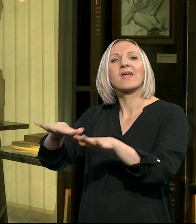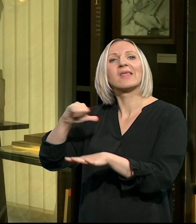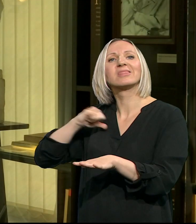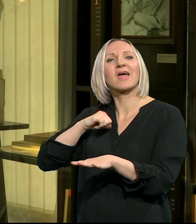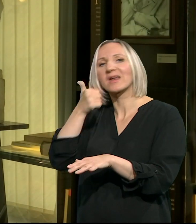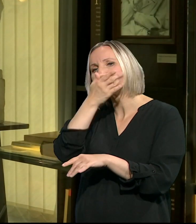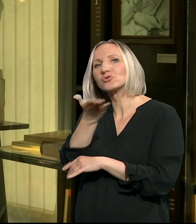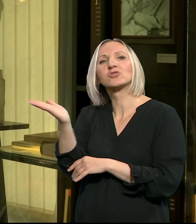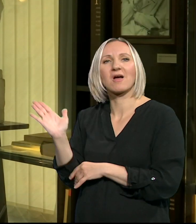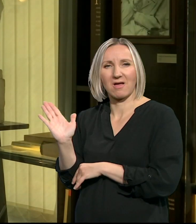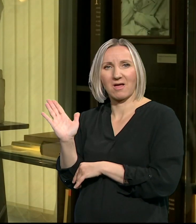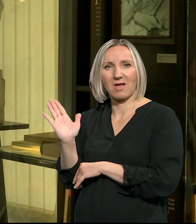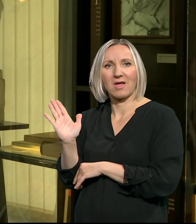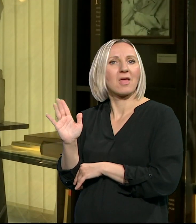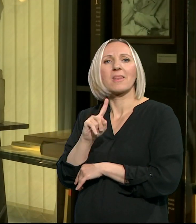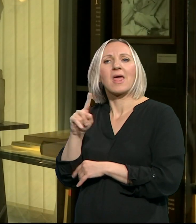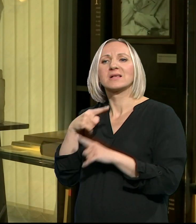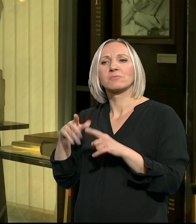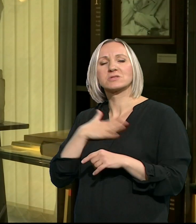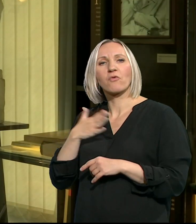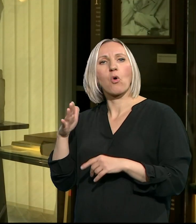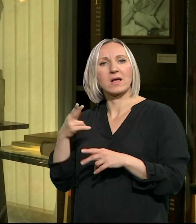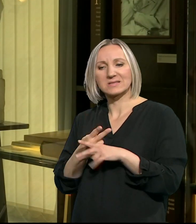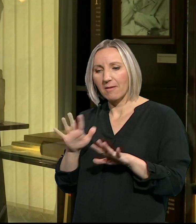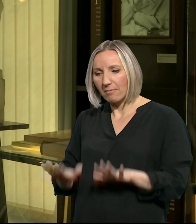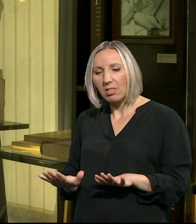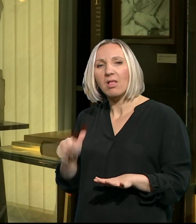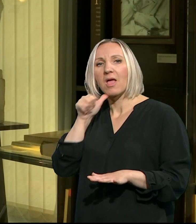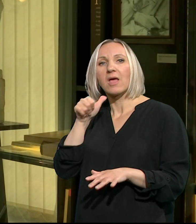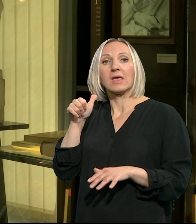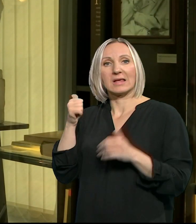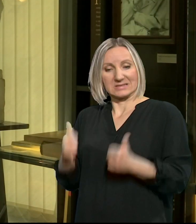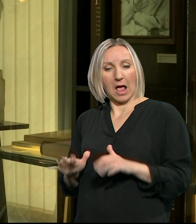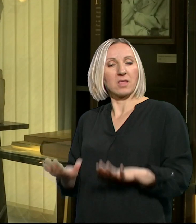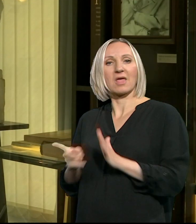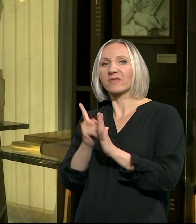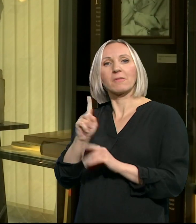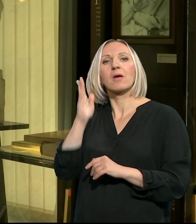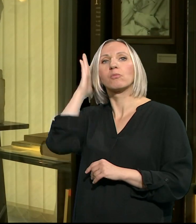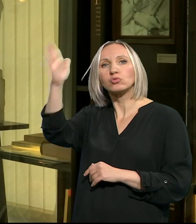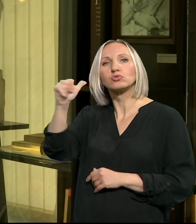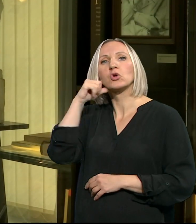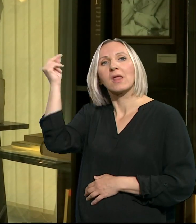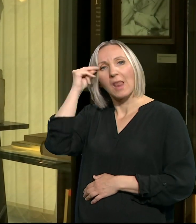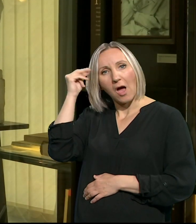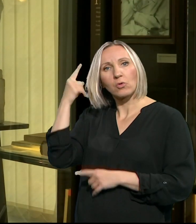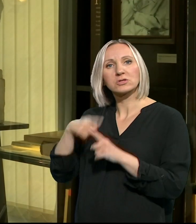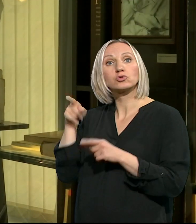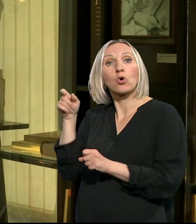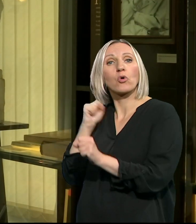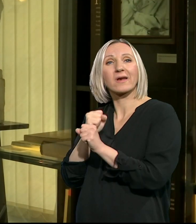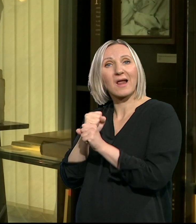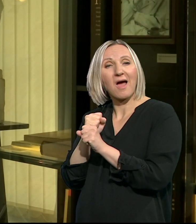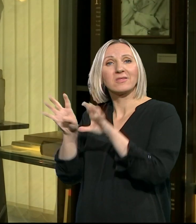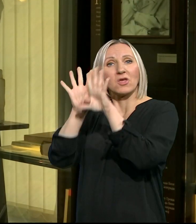ima ne samo svoje zemlje i ne samo trenutak sadašnji, već zapravo budućnost na umu. Jer je on radio